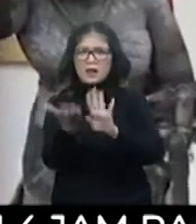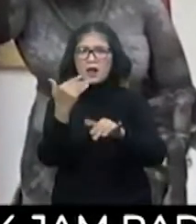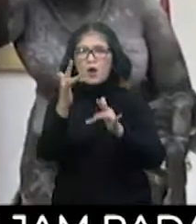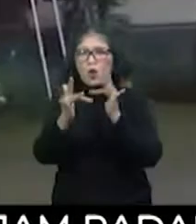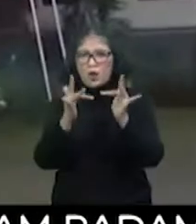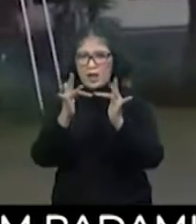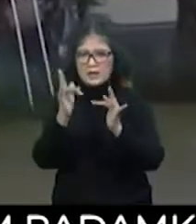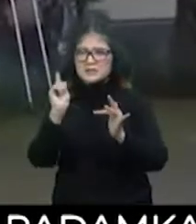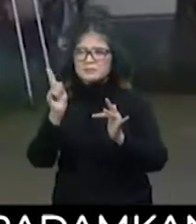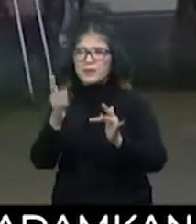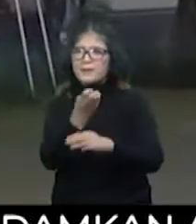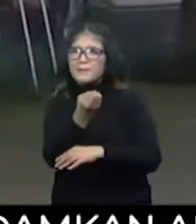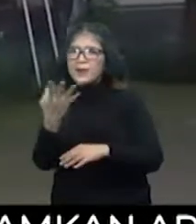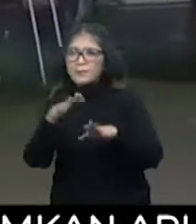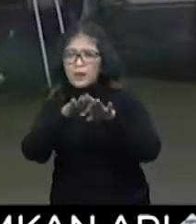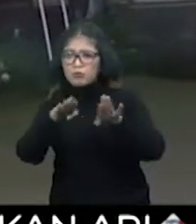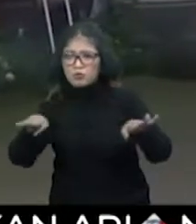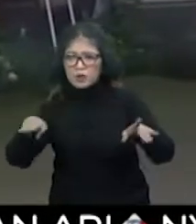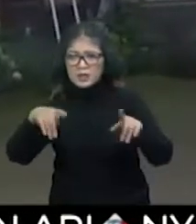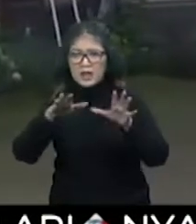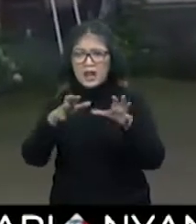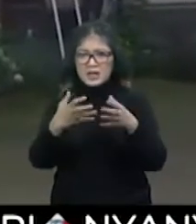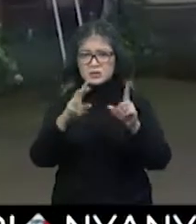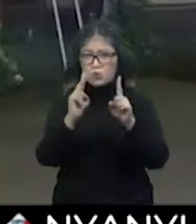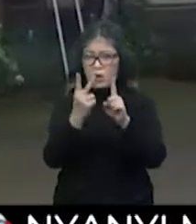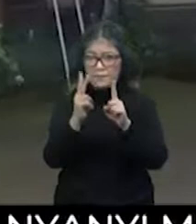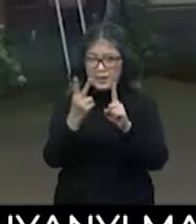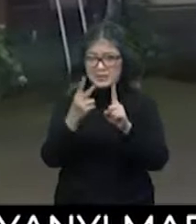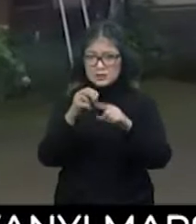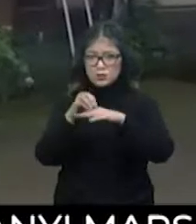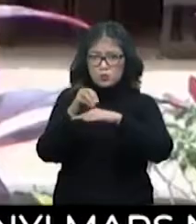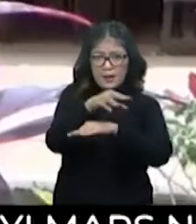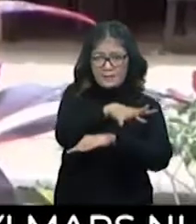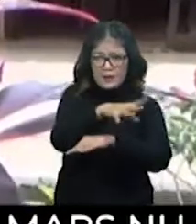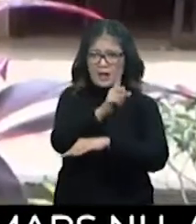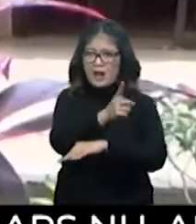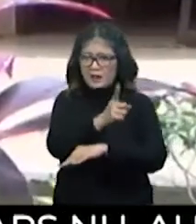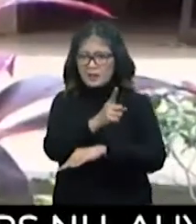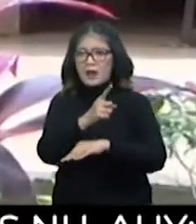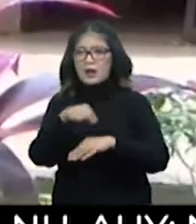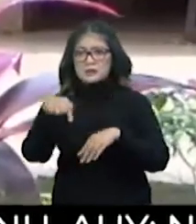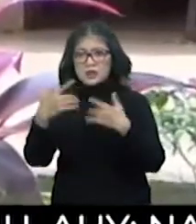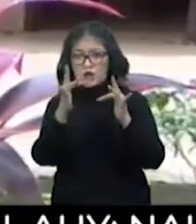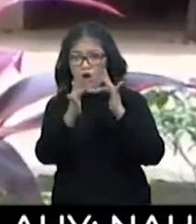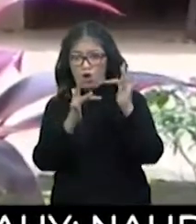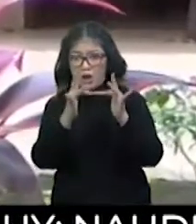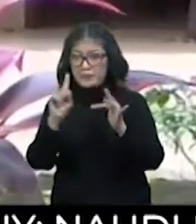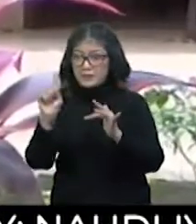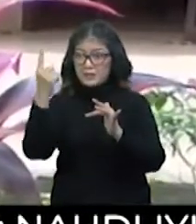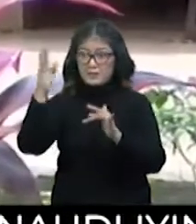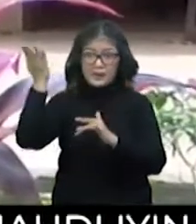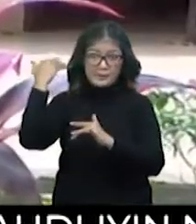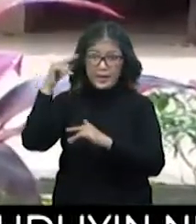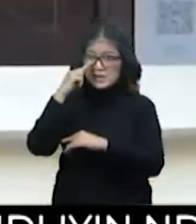terpapar COVID-19. Penghentian aktivitas PTM dimulai sejak Senin kemarin. Dari 20 siswa positif, seorang